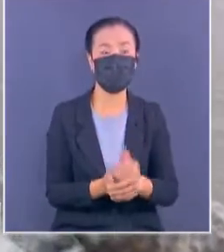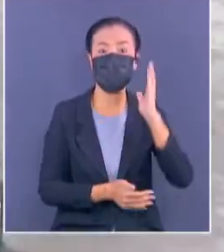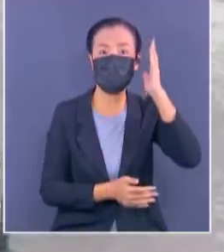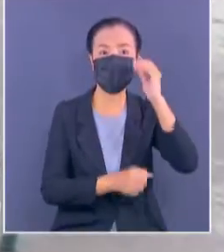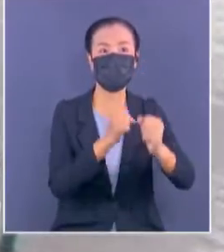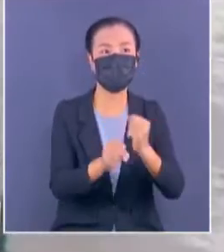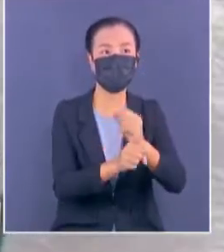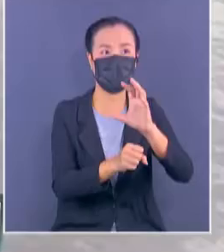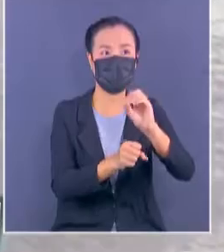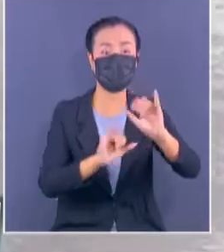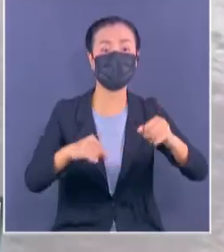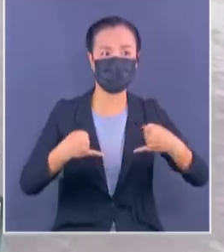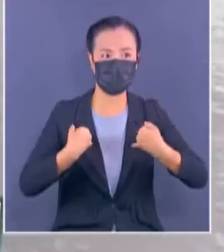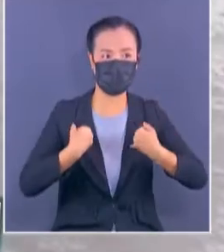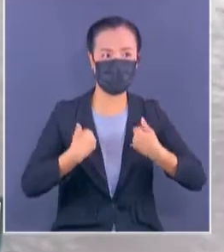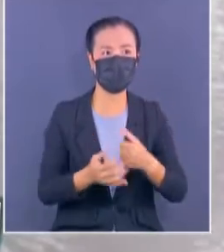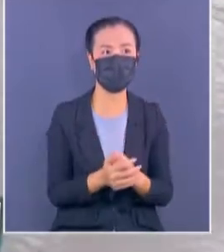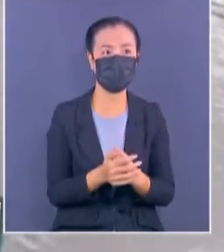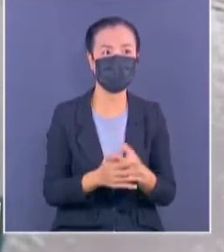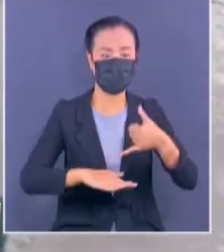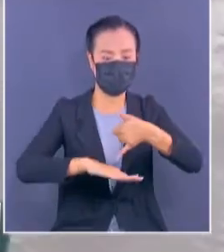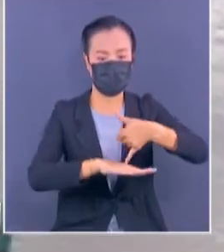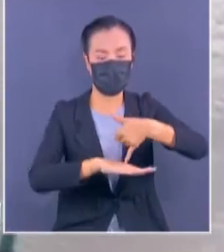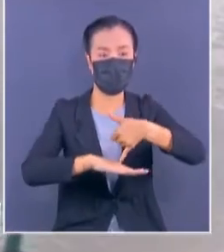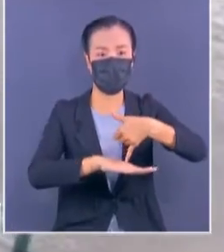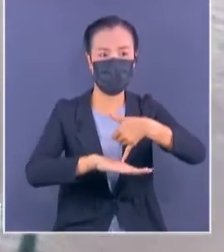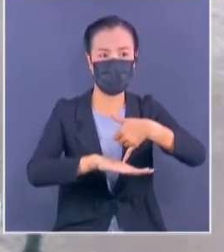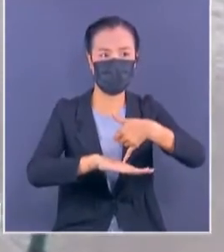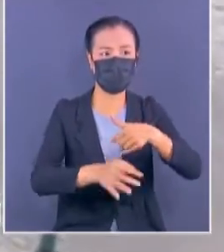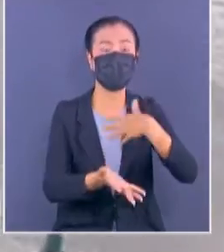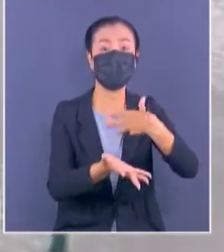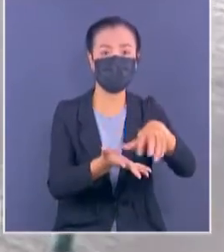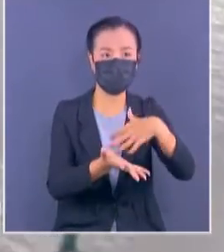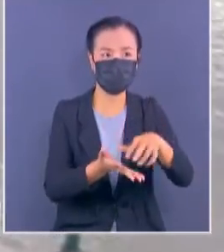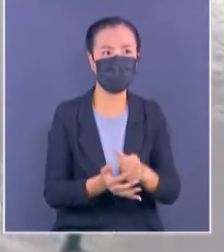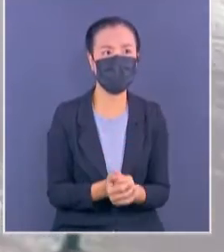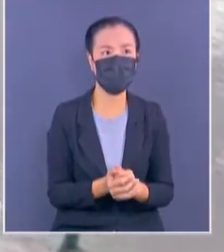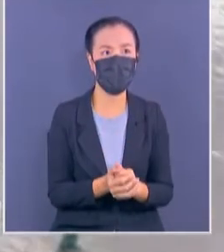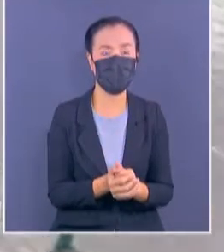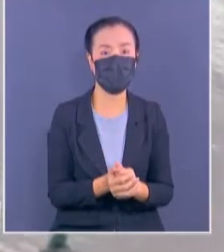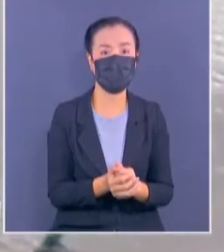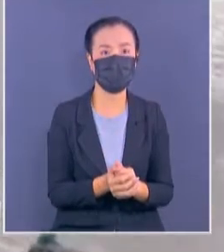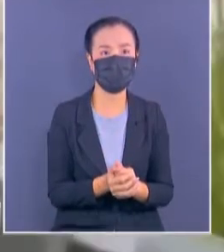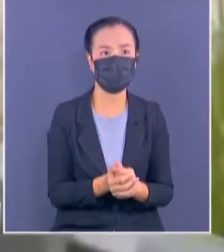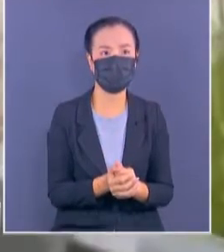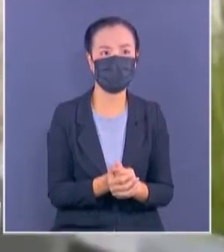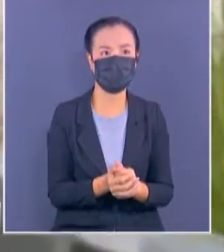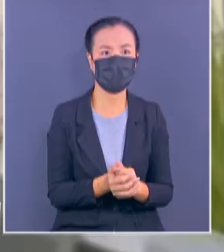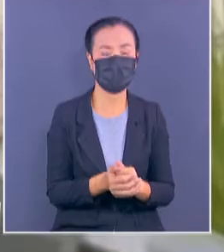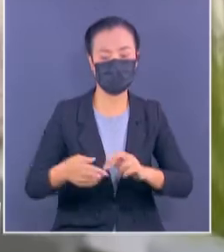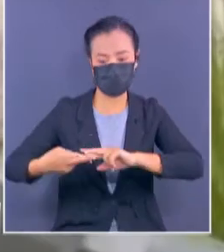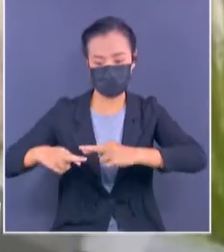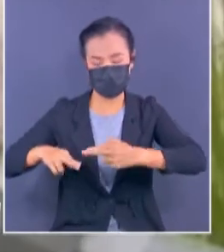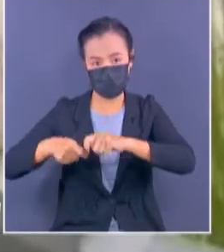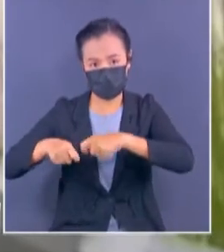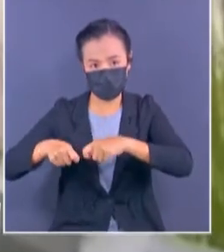ายุ50ปีเป็นเจ้าของกระชังปลาที่เขาติดอยู่บนแพเนี่ยนะคะพี่เขาเล่าแบบนี้ค่ะเขาบอกว่าขณะที่เขากำลังลงไปผูกเชือก